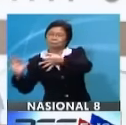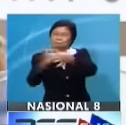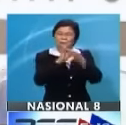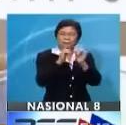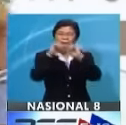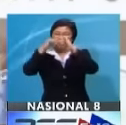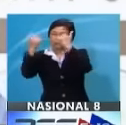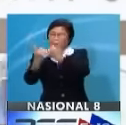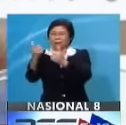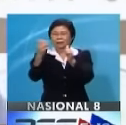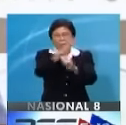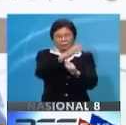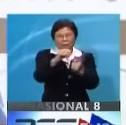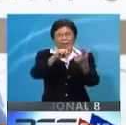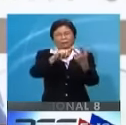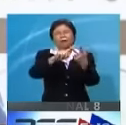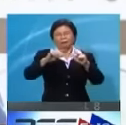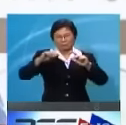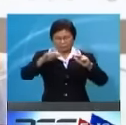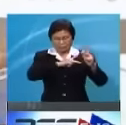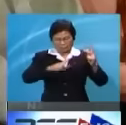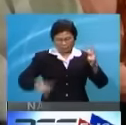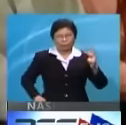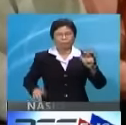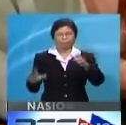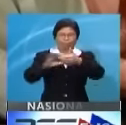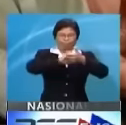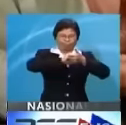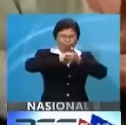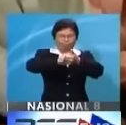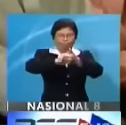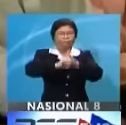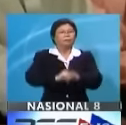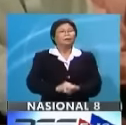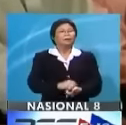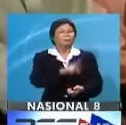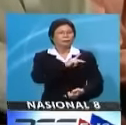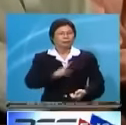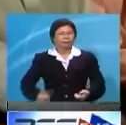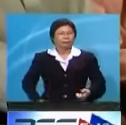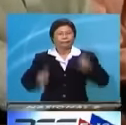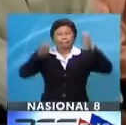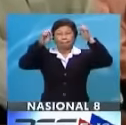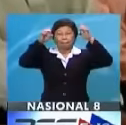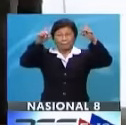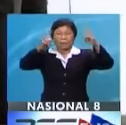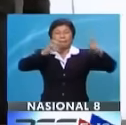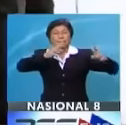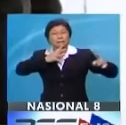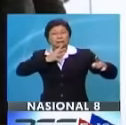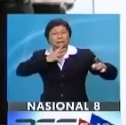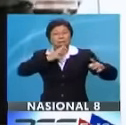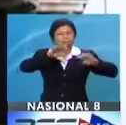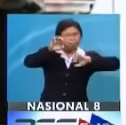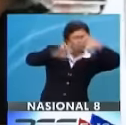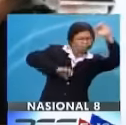dan kementerian-kementerian lain. Katalah contoh. Pihak Kementerian Pendidikan juga katanya akan menilai setiap program jalinan